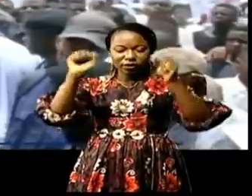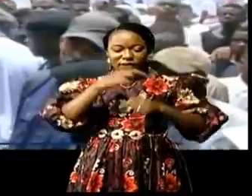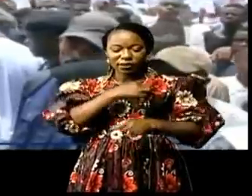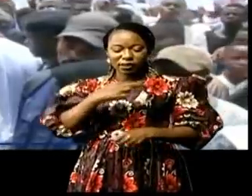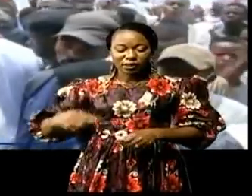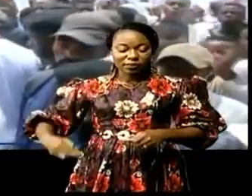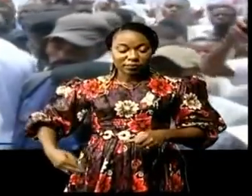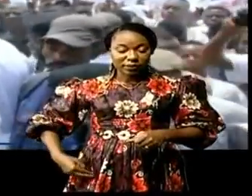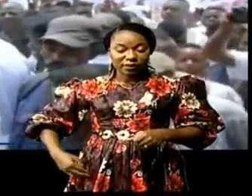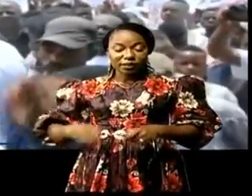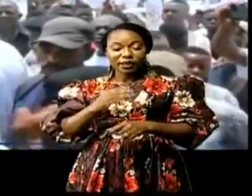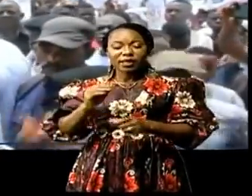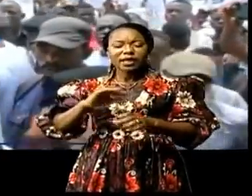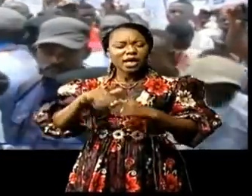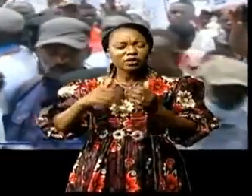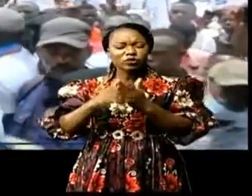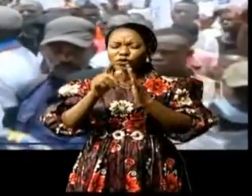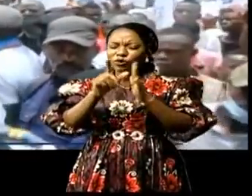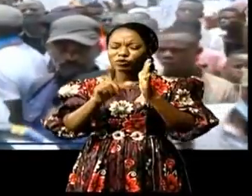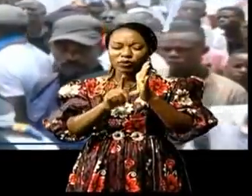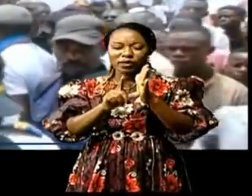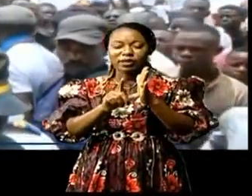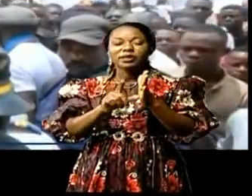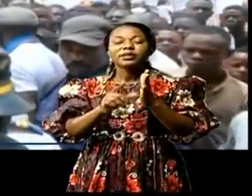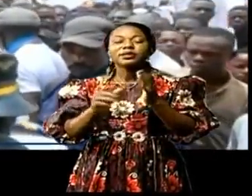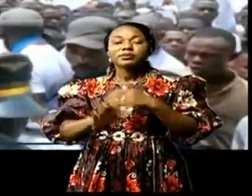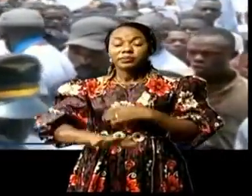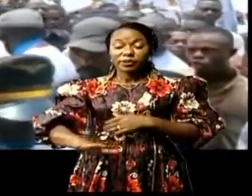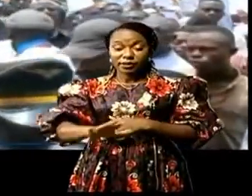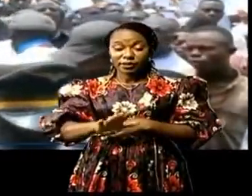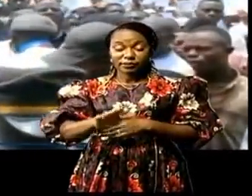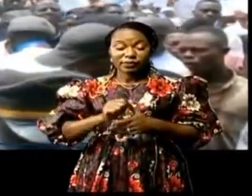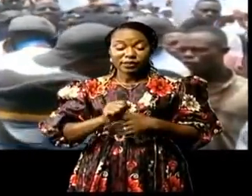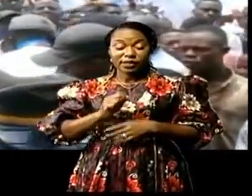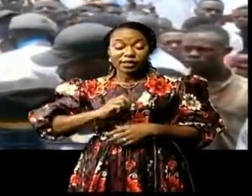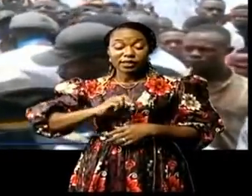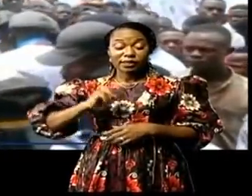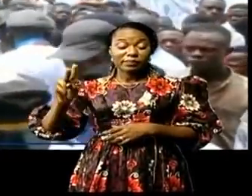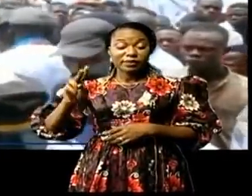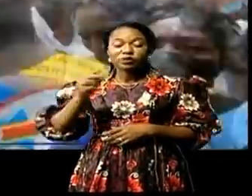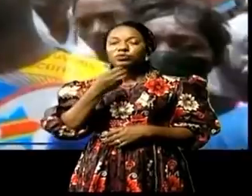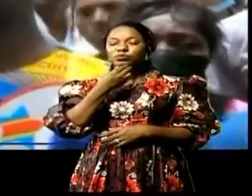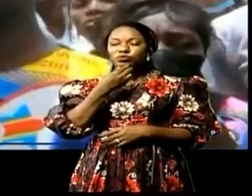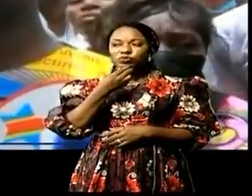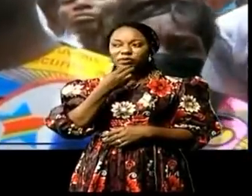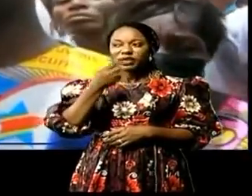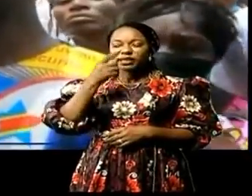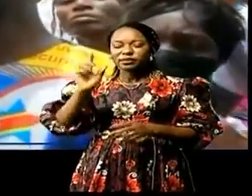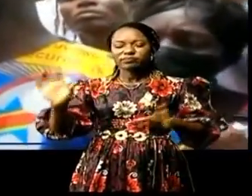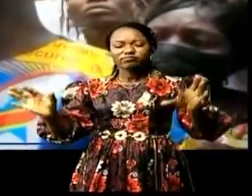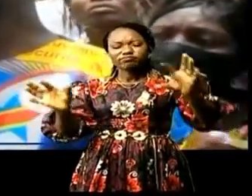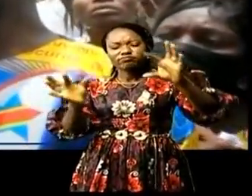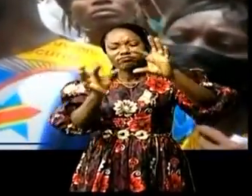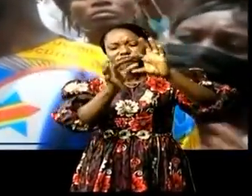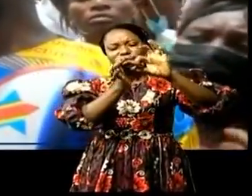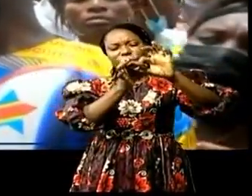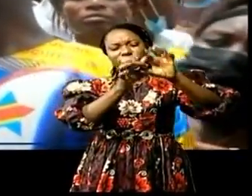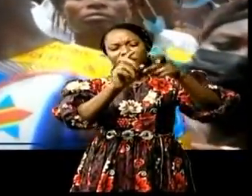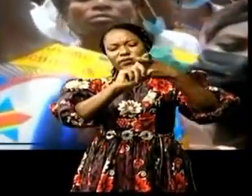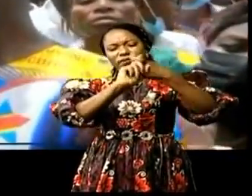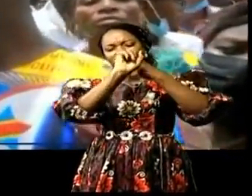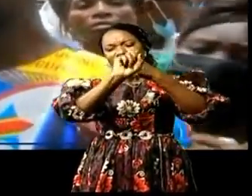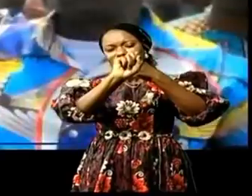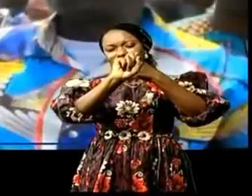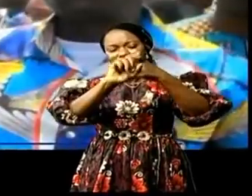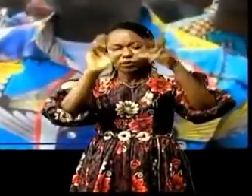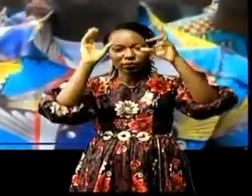aux institutions du pays. Dans ces documents, l'IDPS Fédération de Mbujimayi réitère sa confiance et son soutien inconditionnel au